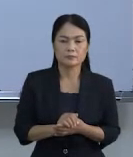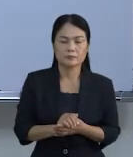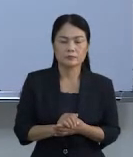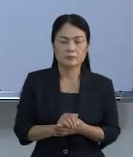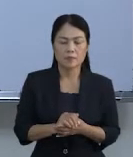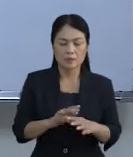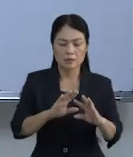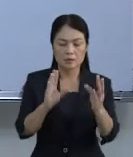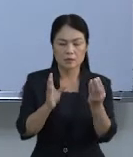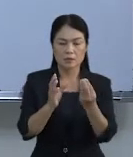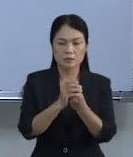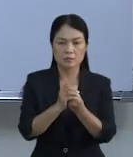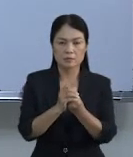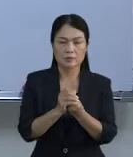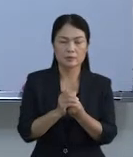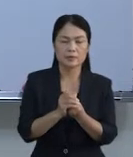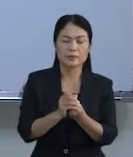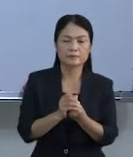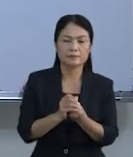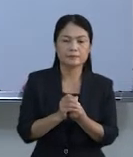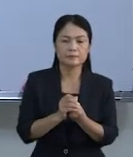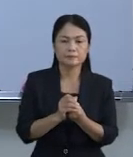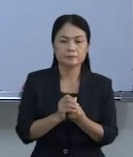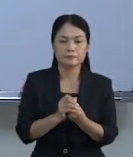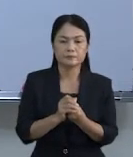chia chùm nuốn